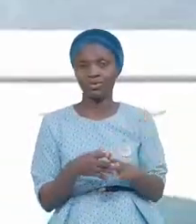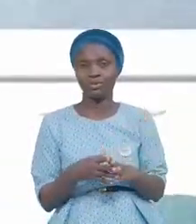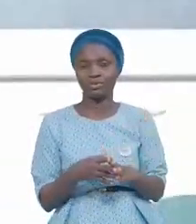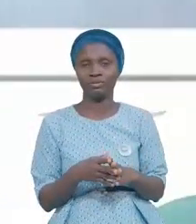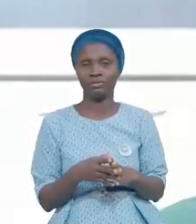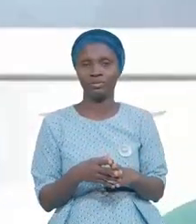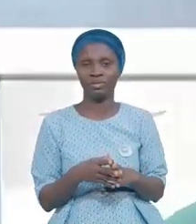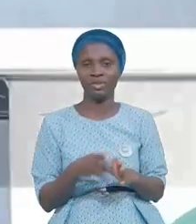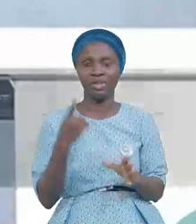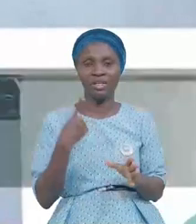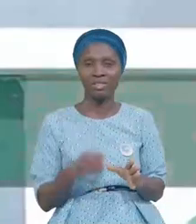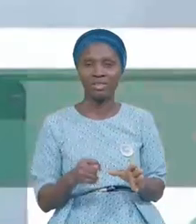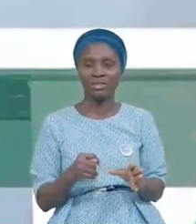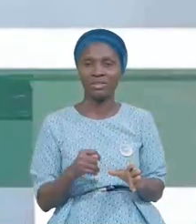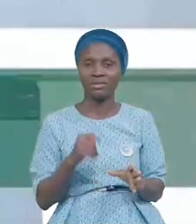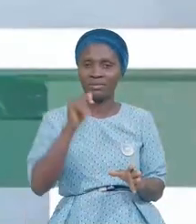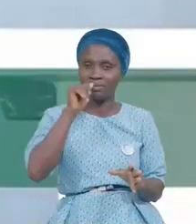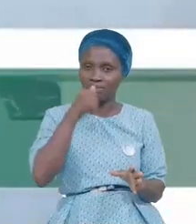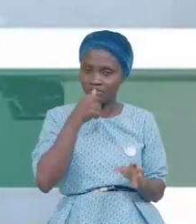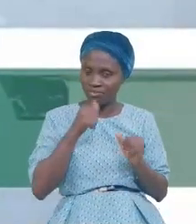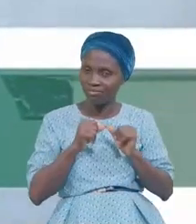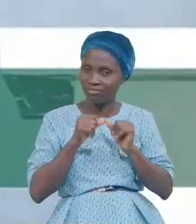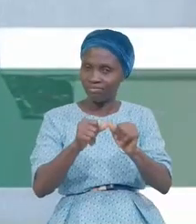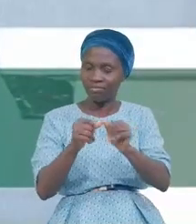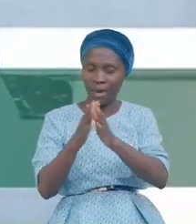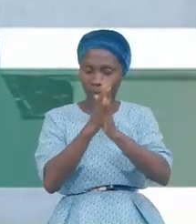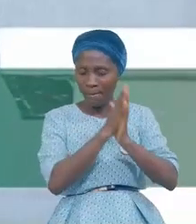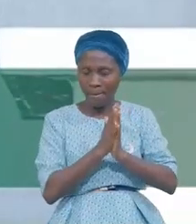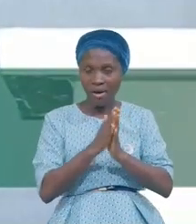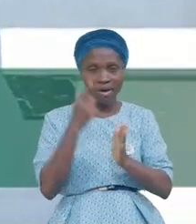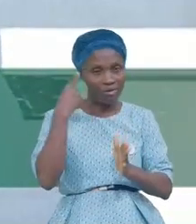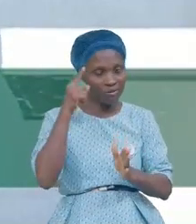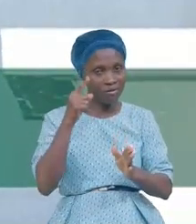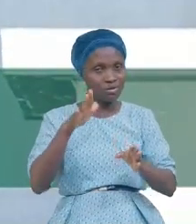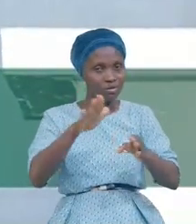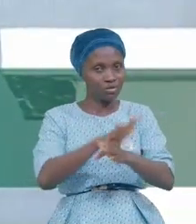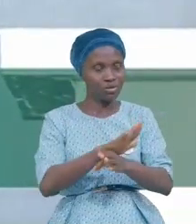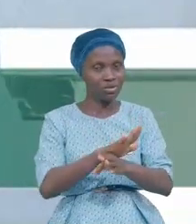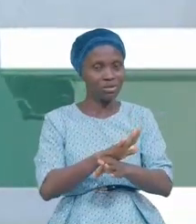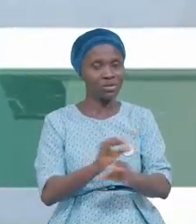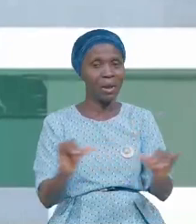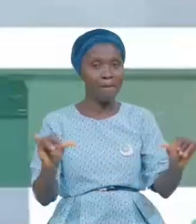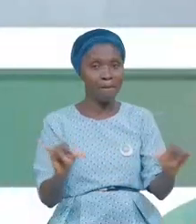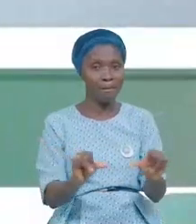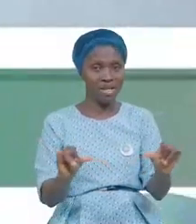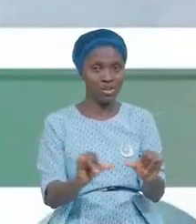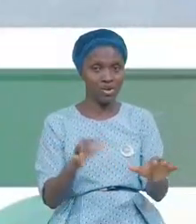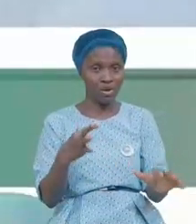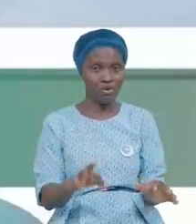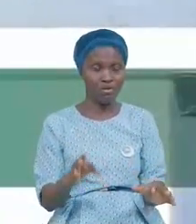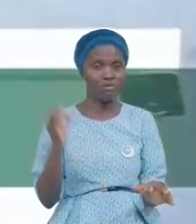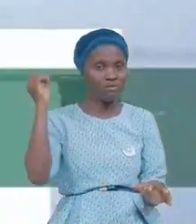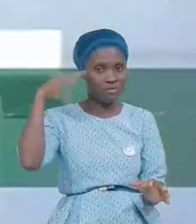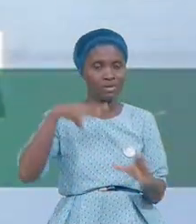la prière importunée pour la mesure suffisante de la grâce. Si